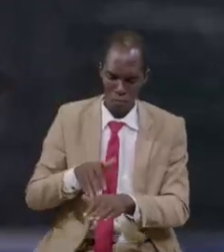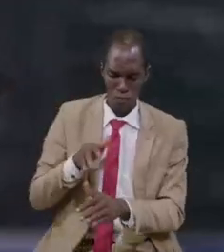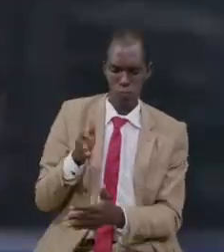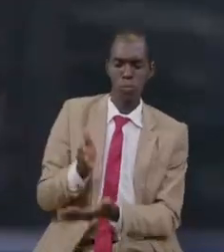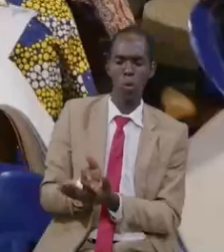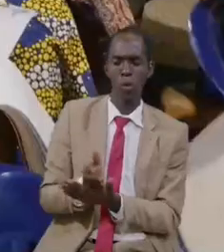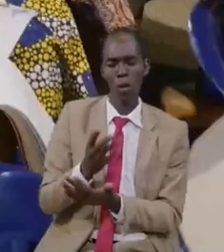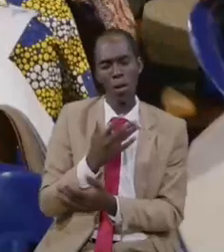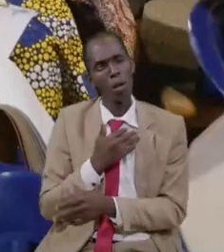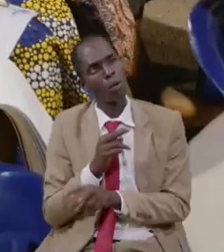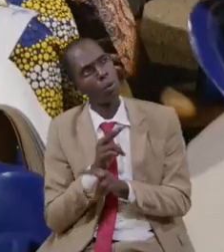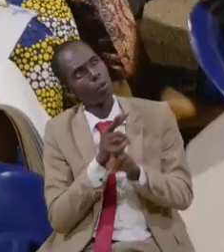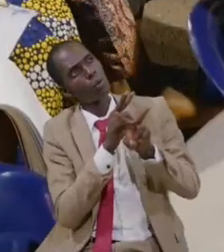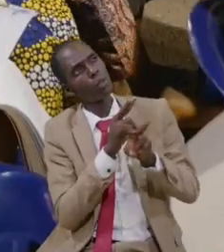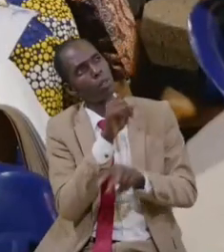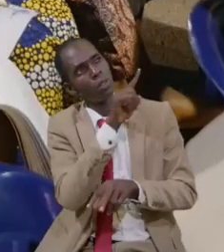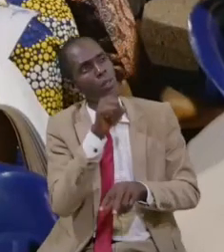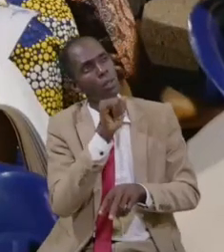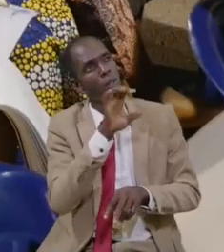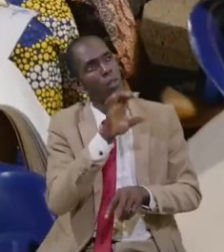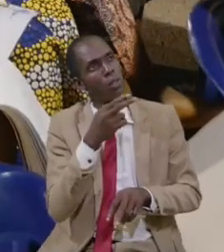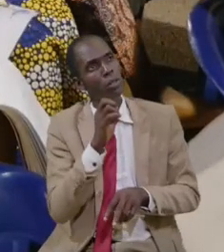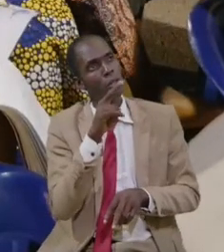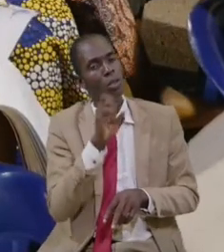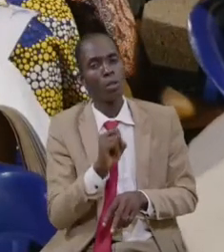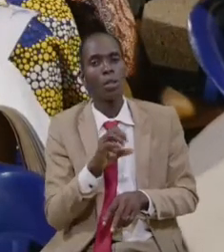et il a regardé pour dire Zachée, il a appelé son nom.